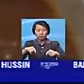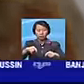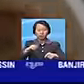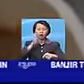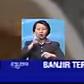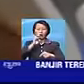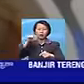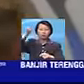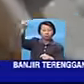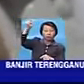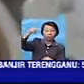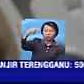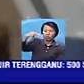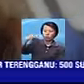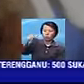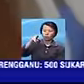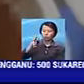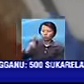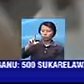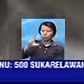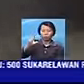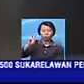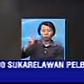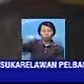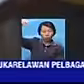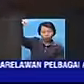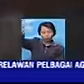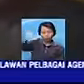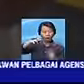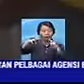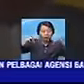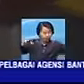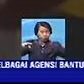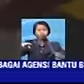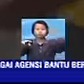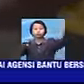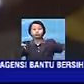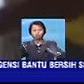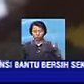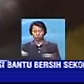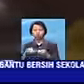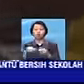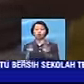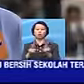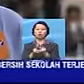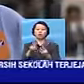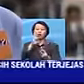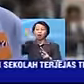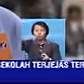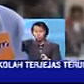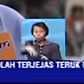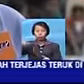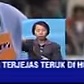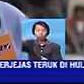disebabkan air hulu turun dan kemudian aras laut air pasang, menyebabkan air ini masuk ke kampung-kampung, menyebabkan